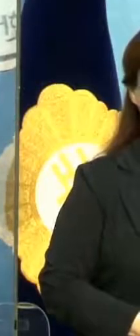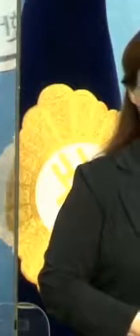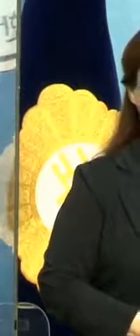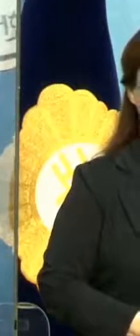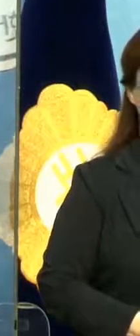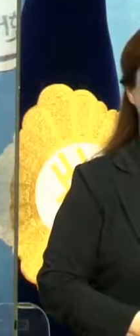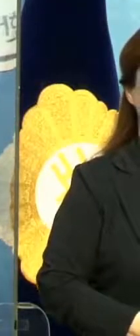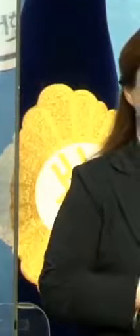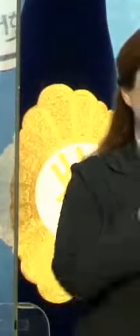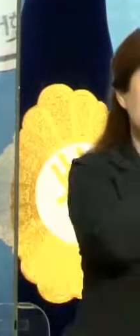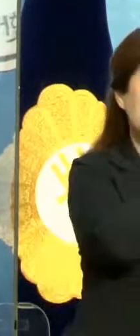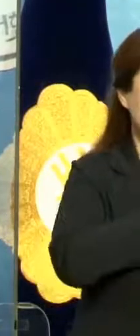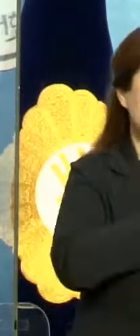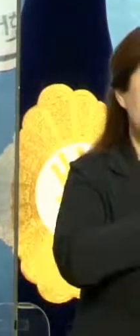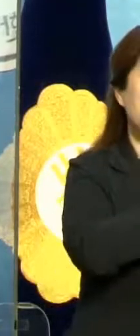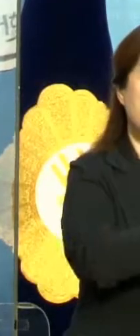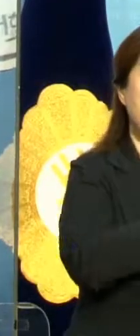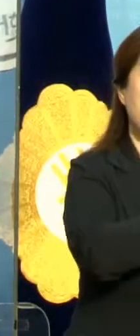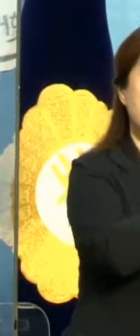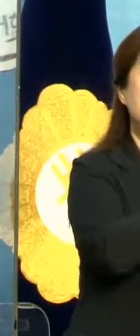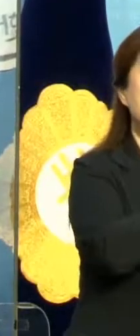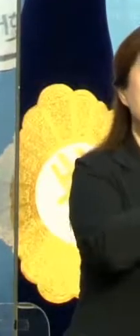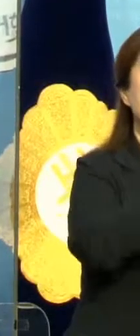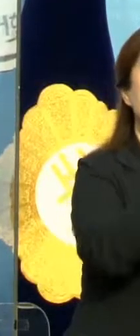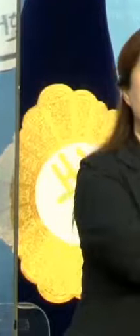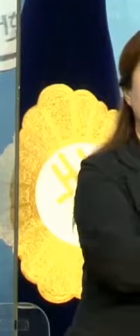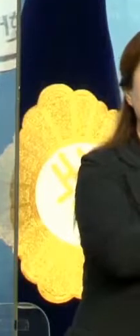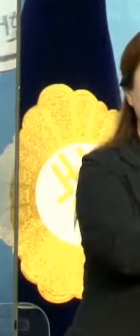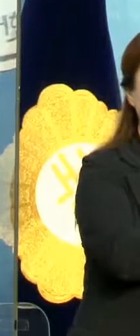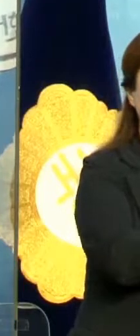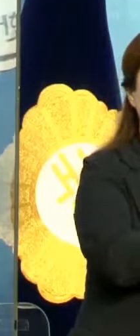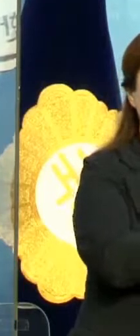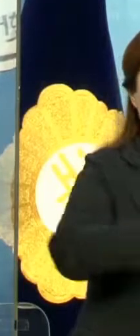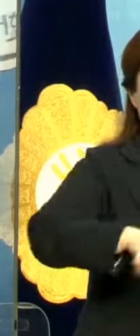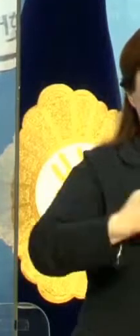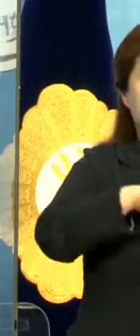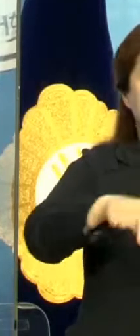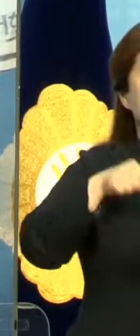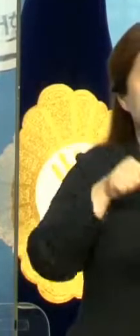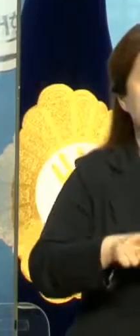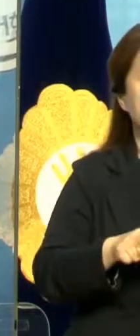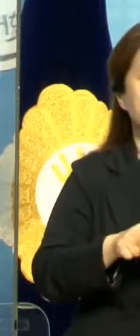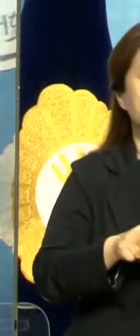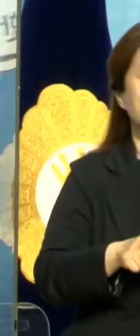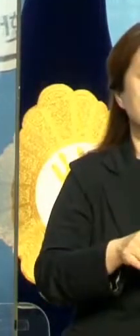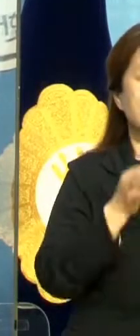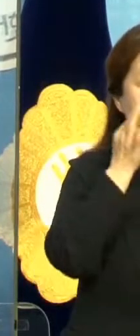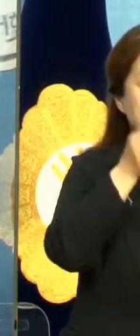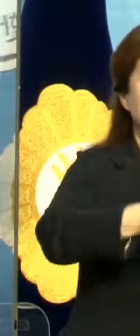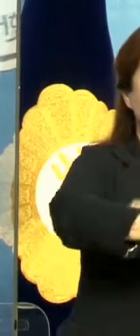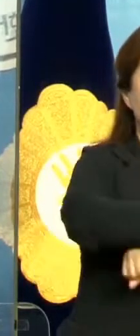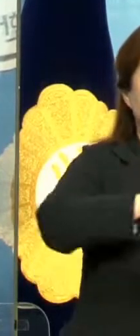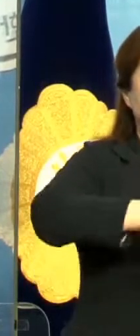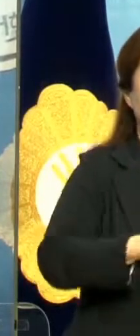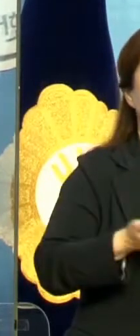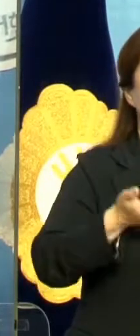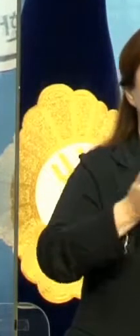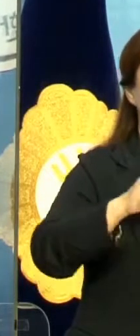그 옷 제기와 문제 의원에 대해서는 자 당 차원에서 적극적인 징계조치를